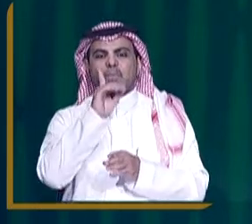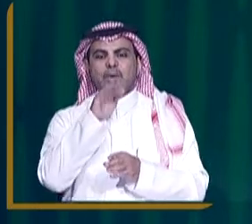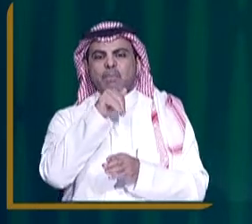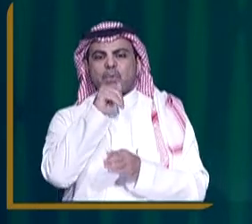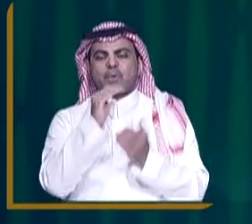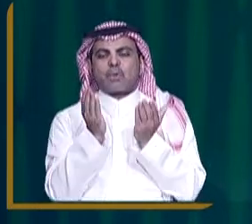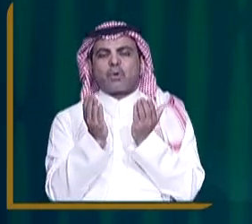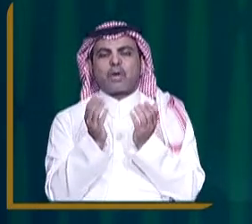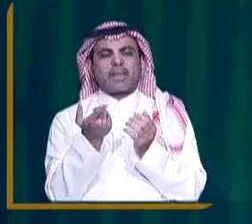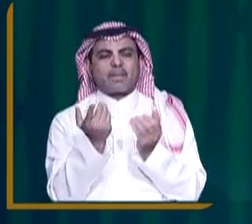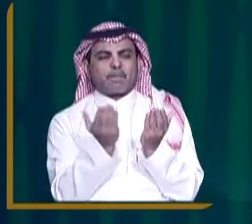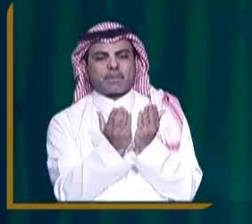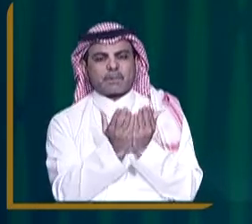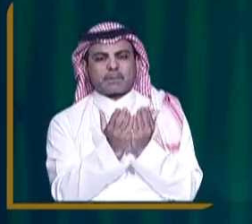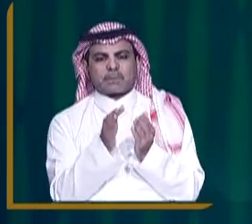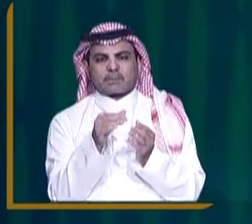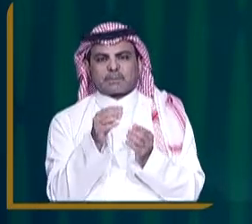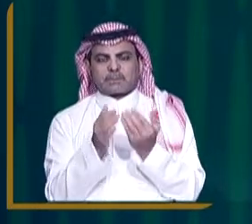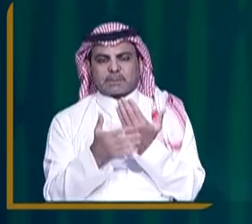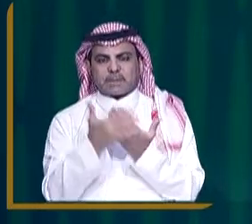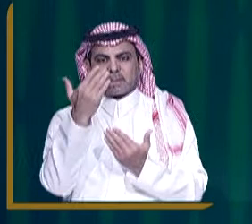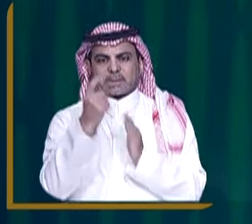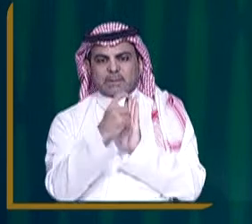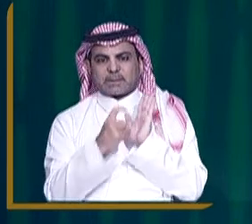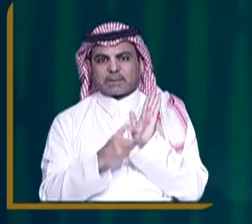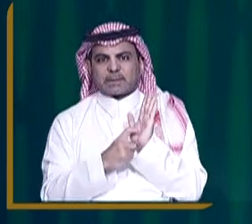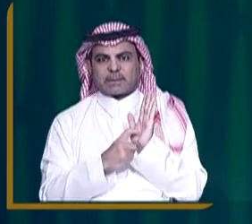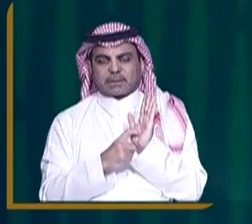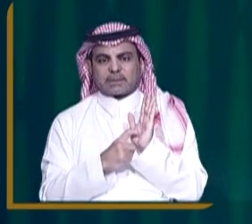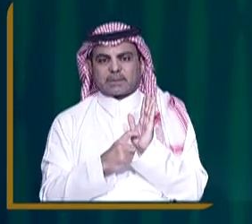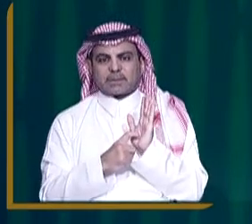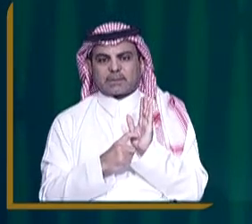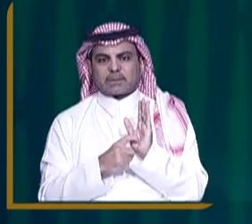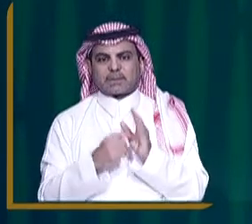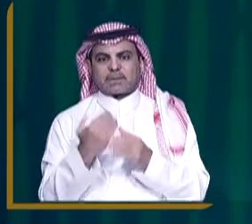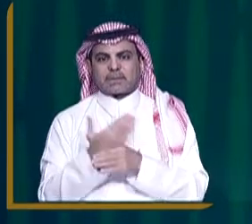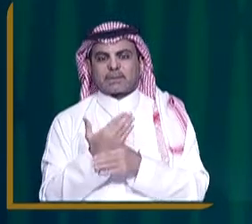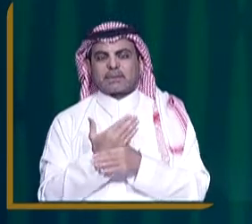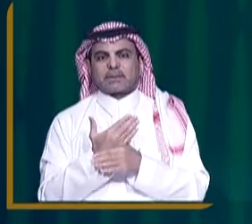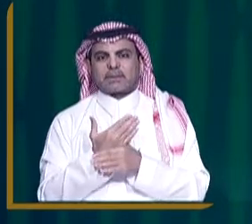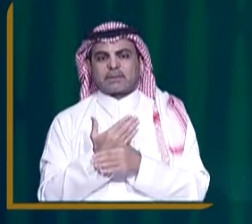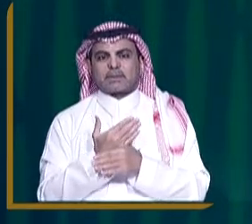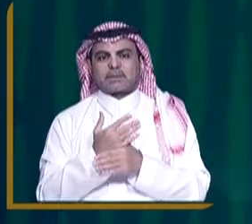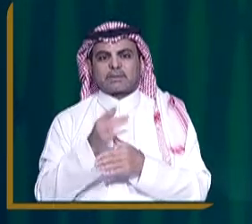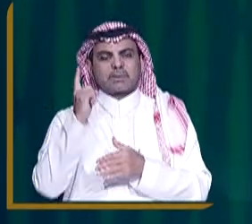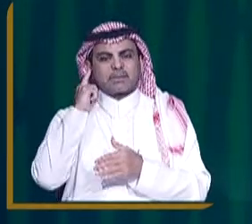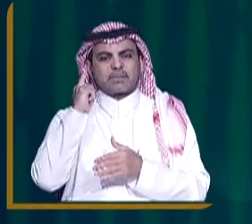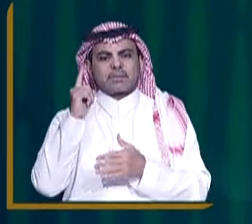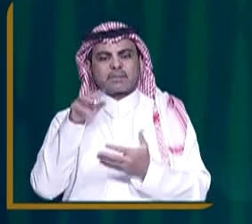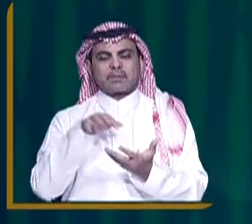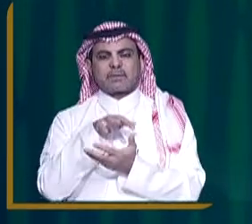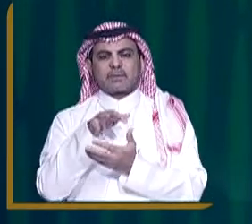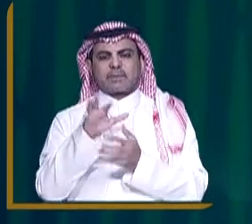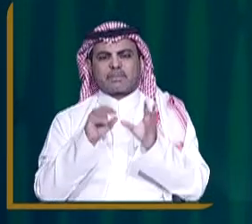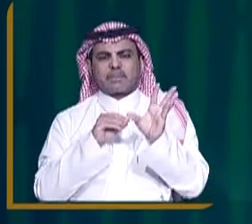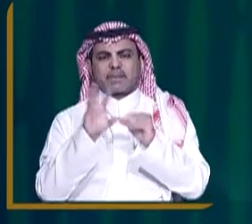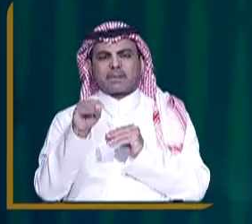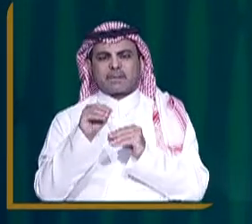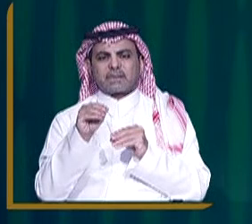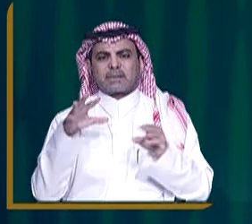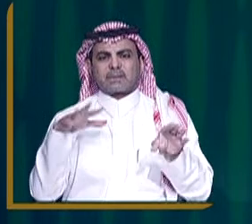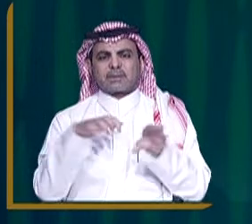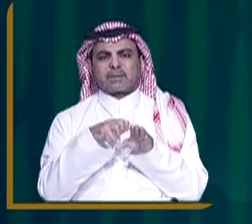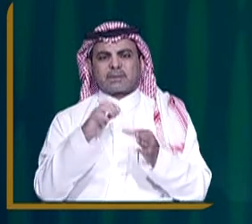والطلاب. هل هناك تحديث أنظمة جديدة؟ يعني نسمع كثيرا ببعض